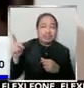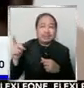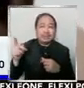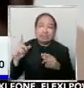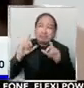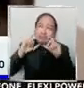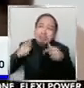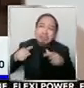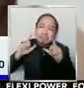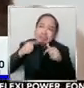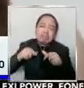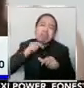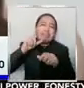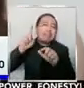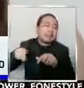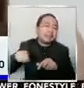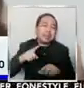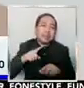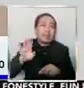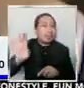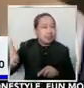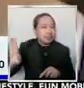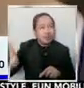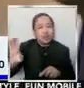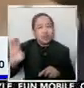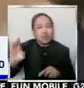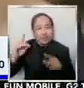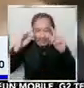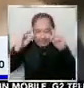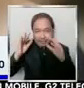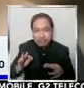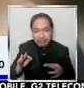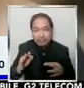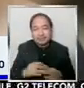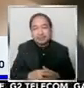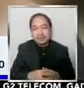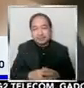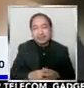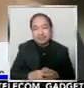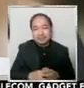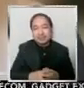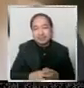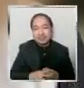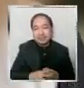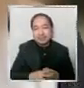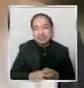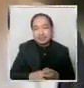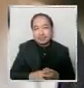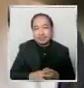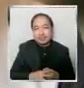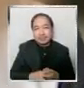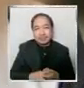masks anymore based on their personal assessments. Oscar Oida, GMA News.